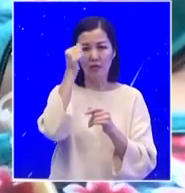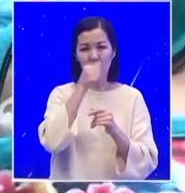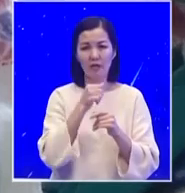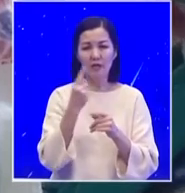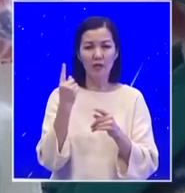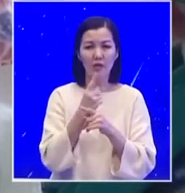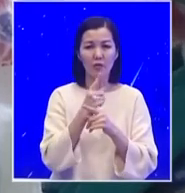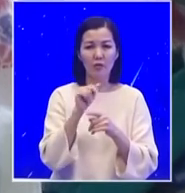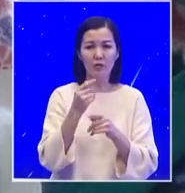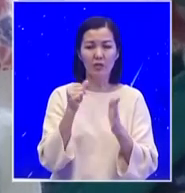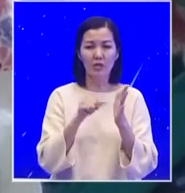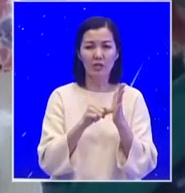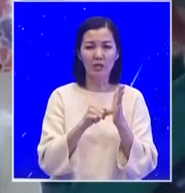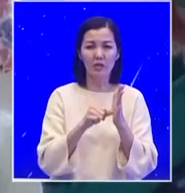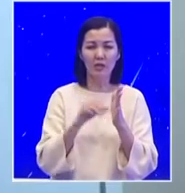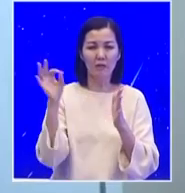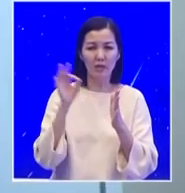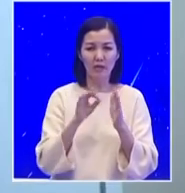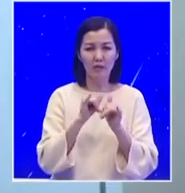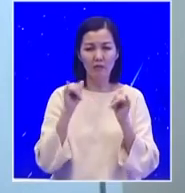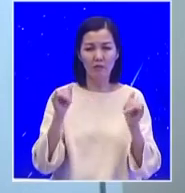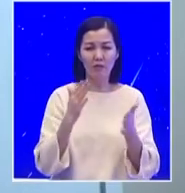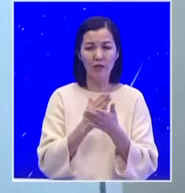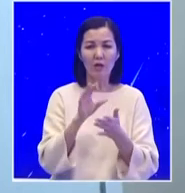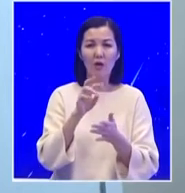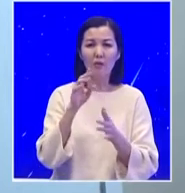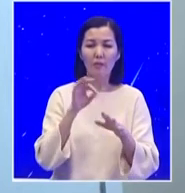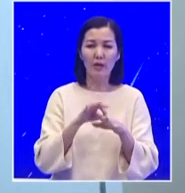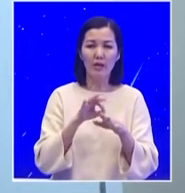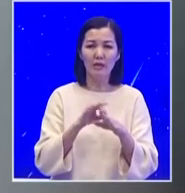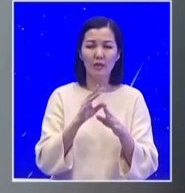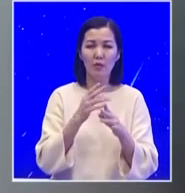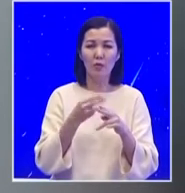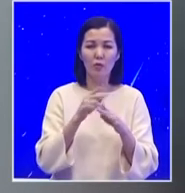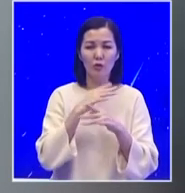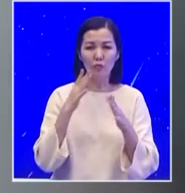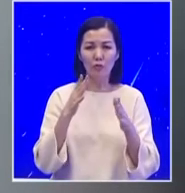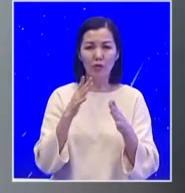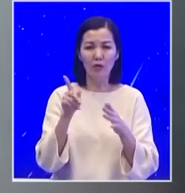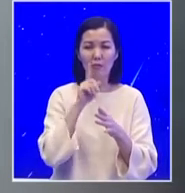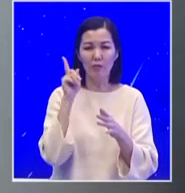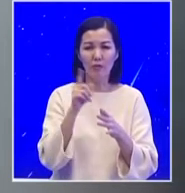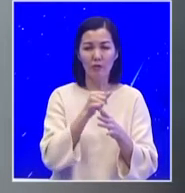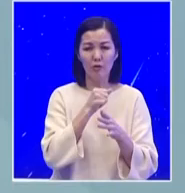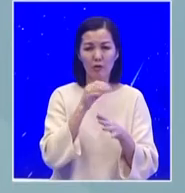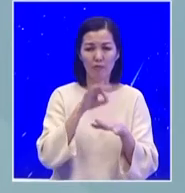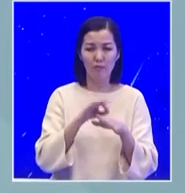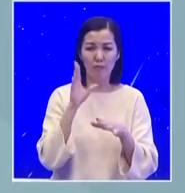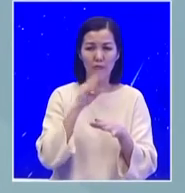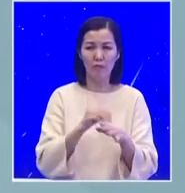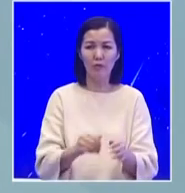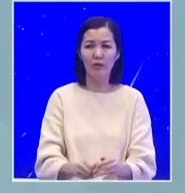на 1,6%. Как утверждают онкологи, болезни стали подвержены как взрослые, так и подростки.